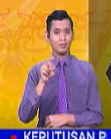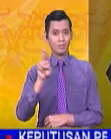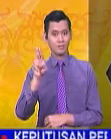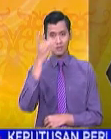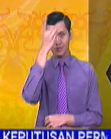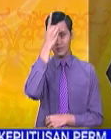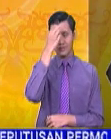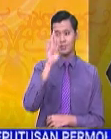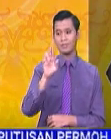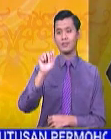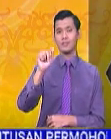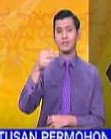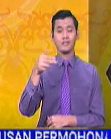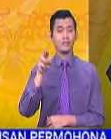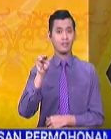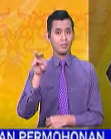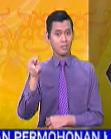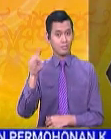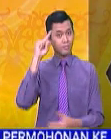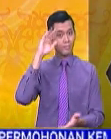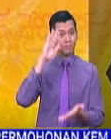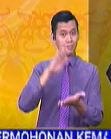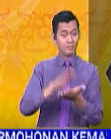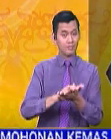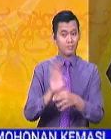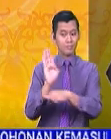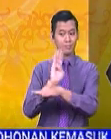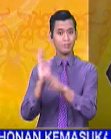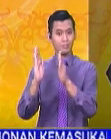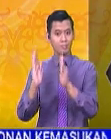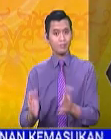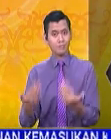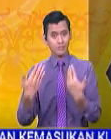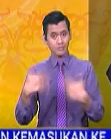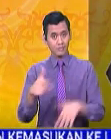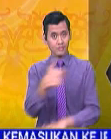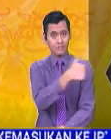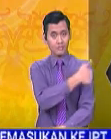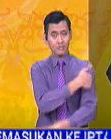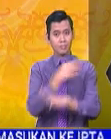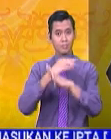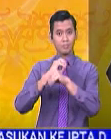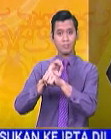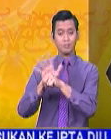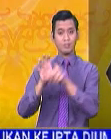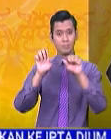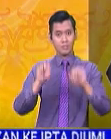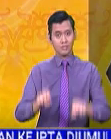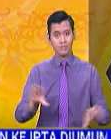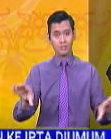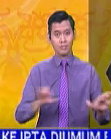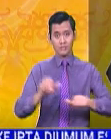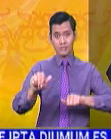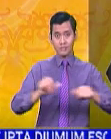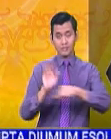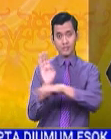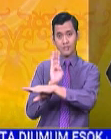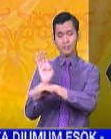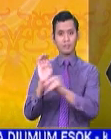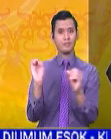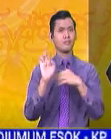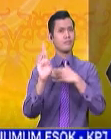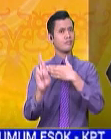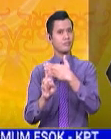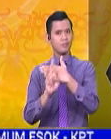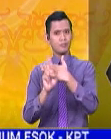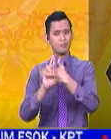Abdurrahman Junadi yakin bahwa para peniaga yang telah mendapatkan suntikan vaksin boleh menjalankan aktiviti penyiagaan tanpa memberi